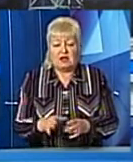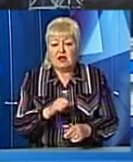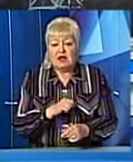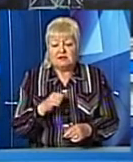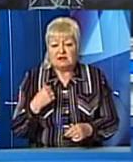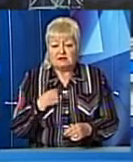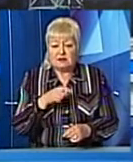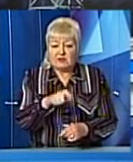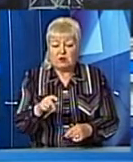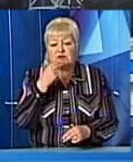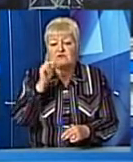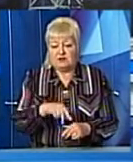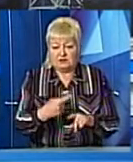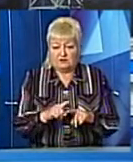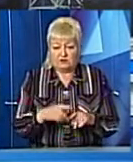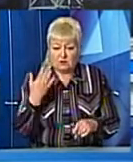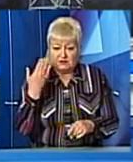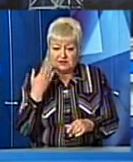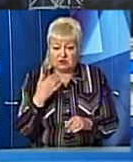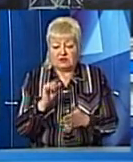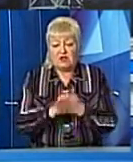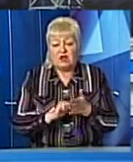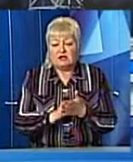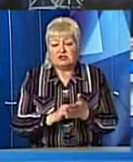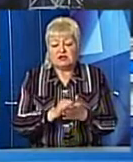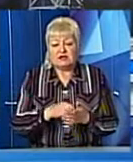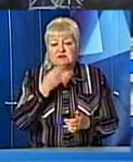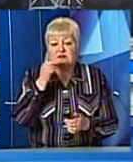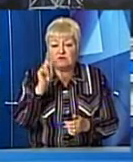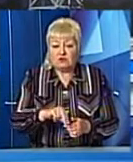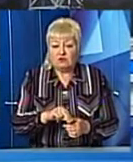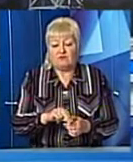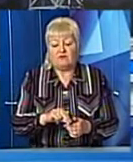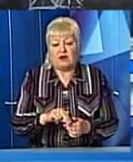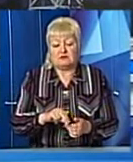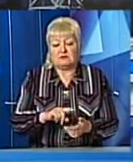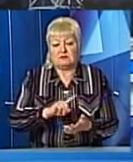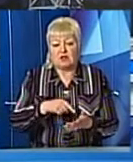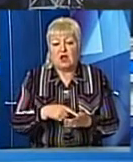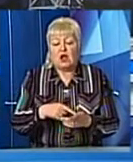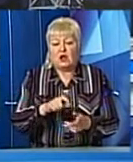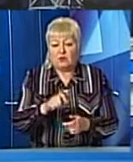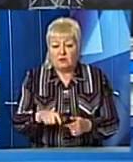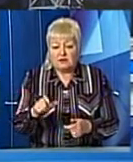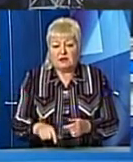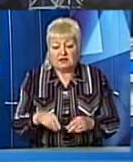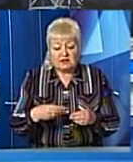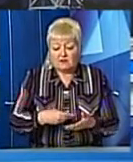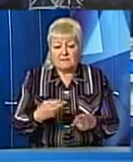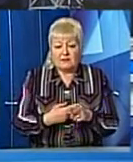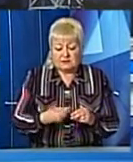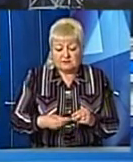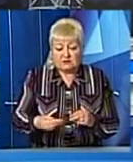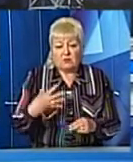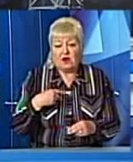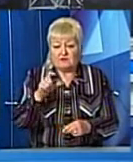мешканці винні у цьому. Нещодавно саме через необачність комунальників та непосипаний хідник львів'янка зламала